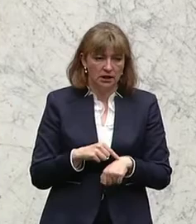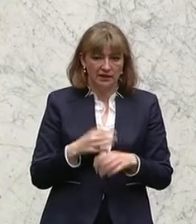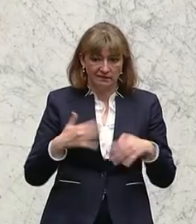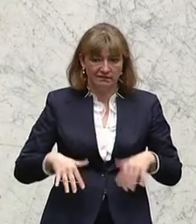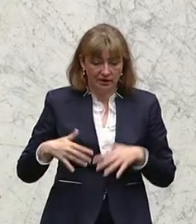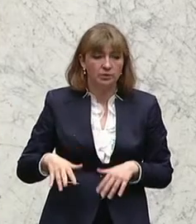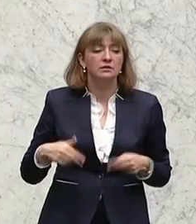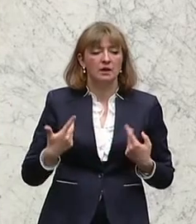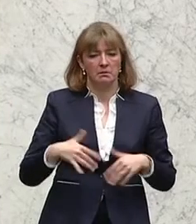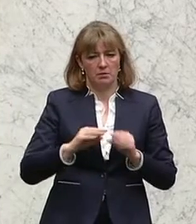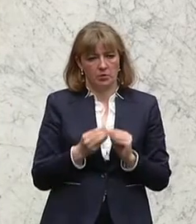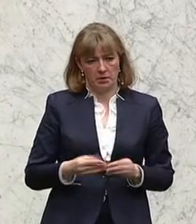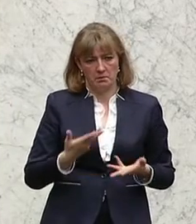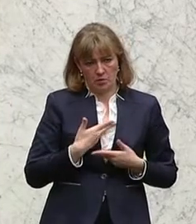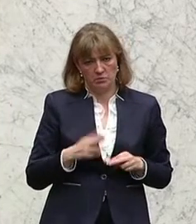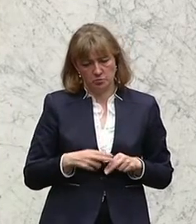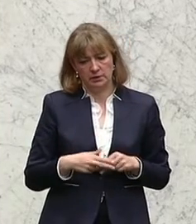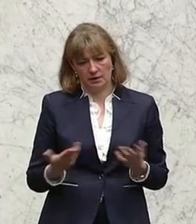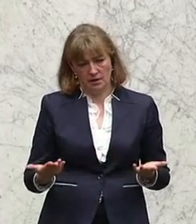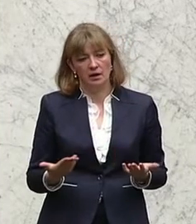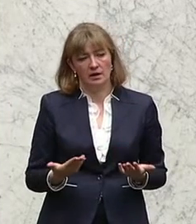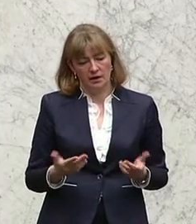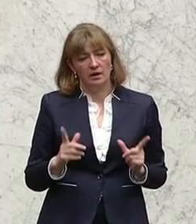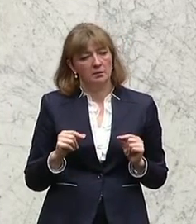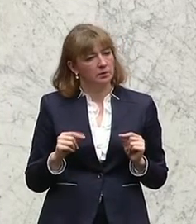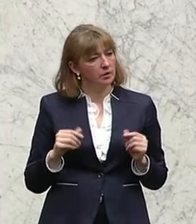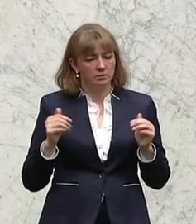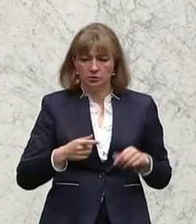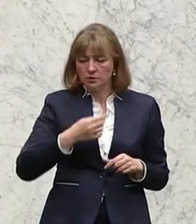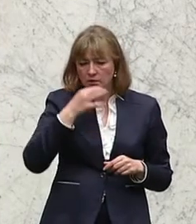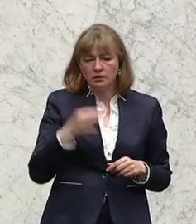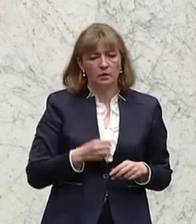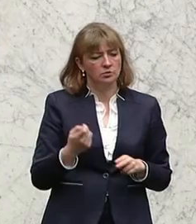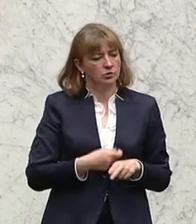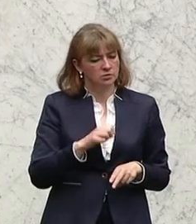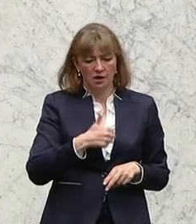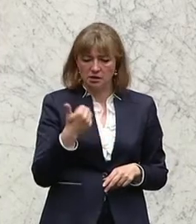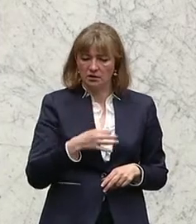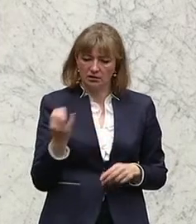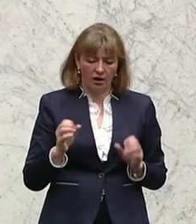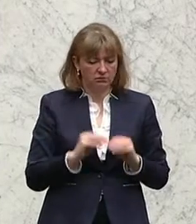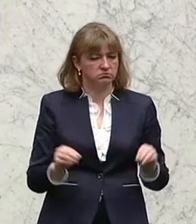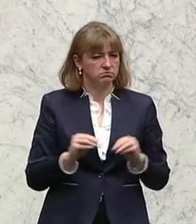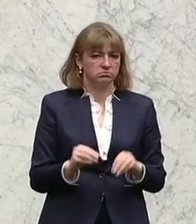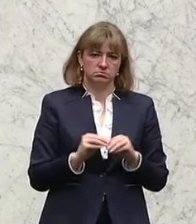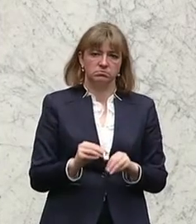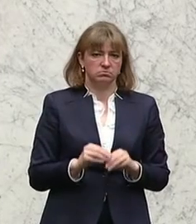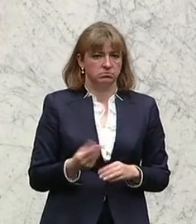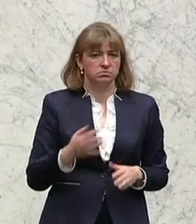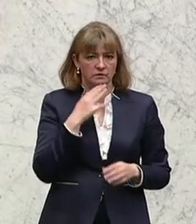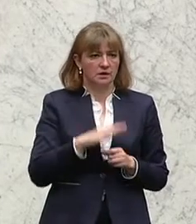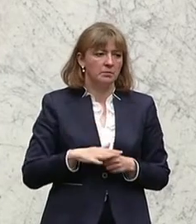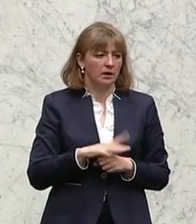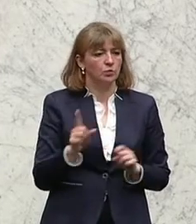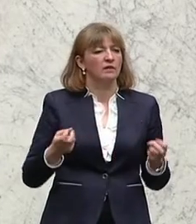verlieren, desto mehr Probleme werden wir im Nachhinein haben. Das heißt, wir müssen mit Deutschkurse ab dem ersten Tag anfangen. Die werden momentan in vielen Bereichen